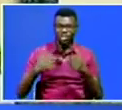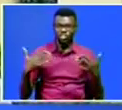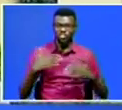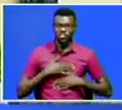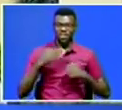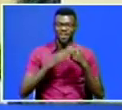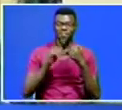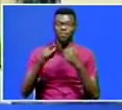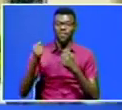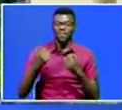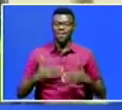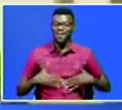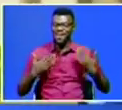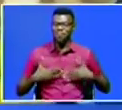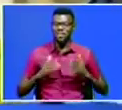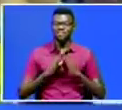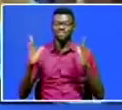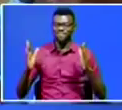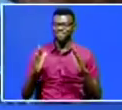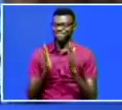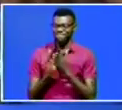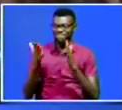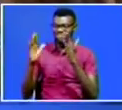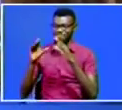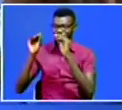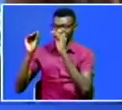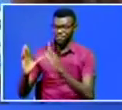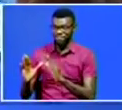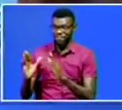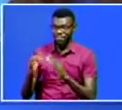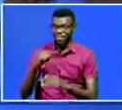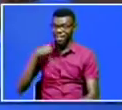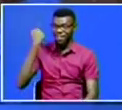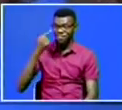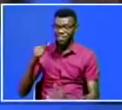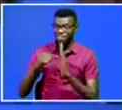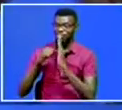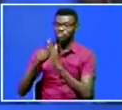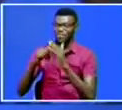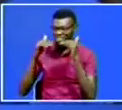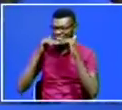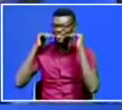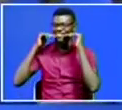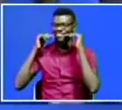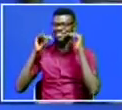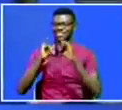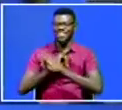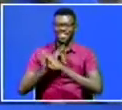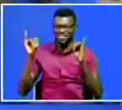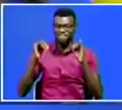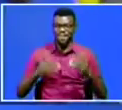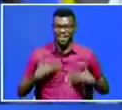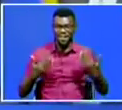are extremely delighted. Kongole mwalimu, wanasema barua ya uso, barua inaonekana katika uso wako. Tayari tunaona kuwa